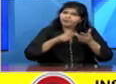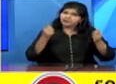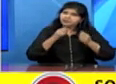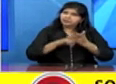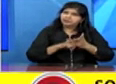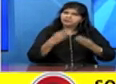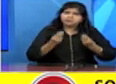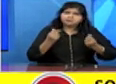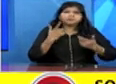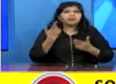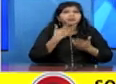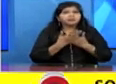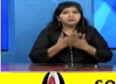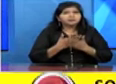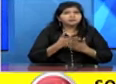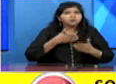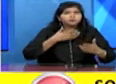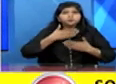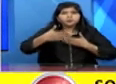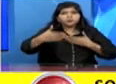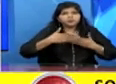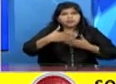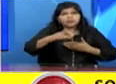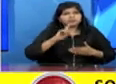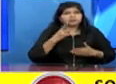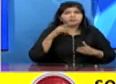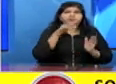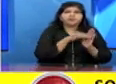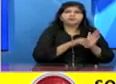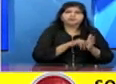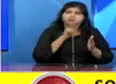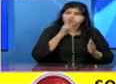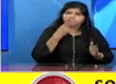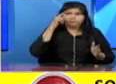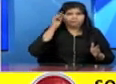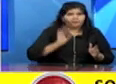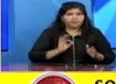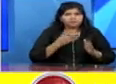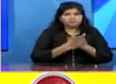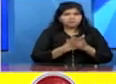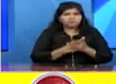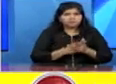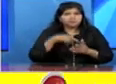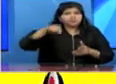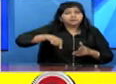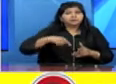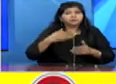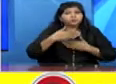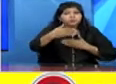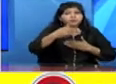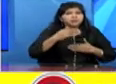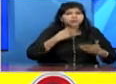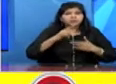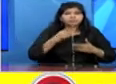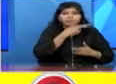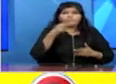कारगर तरीका सोशल डिस्टेंसिंग है, लेकिन हमें ये समझना होगा कि सोशल डिस्टेंसिंग